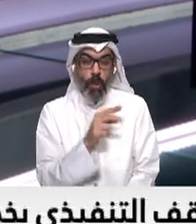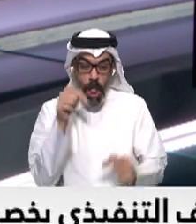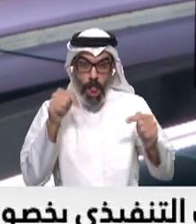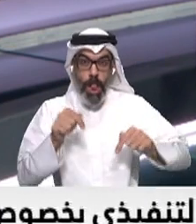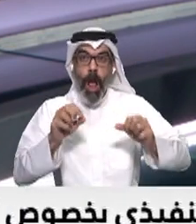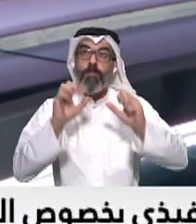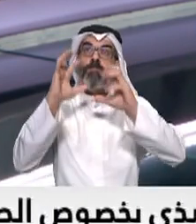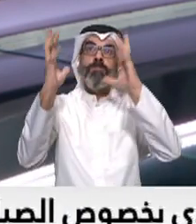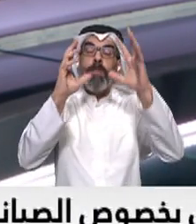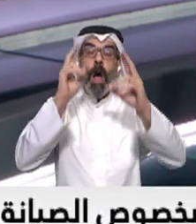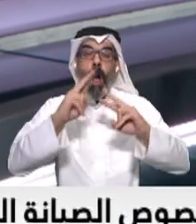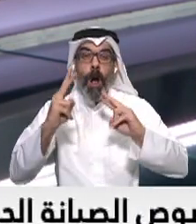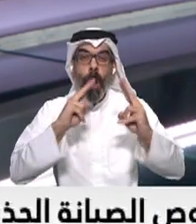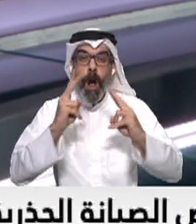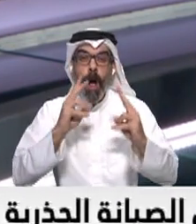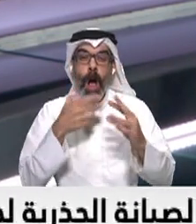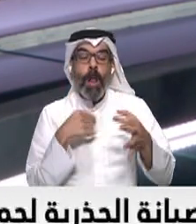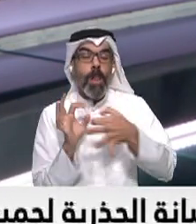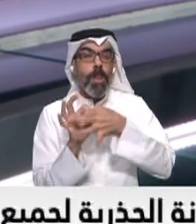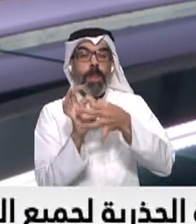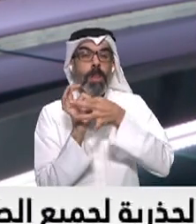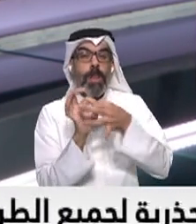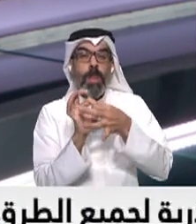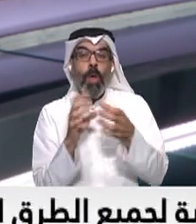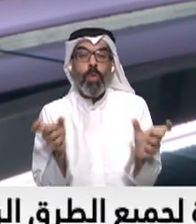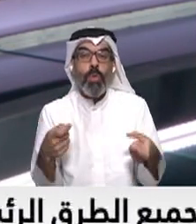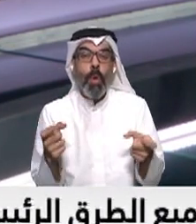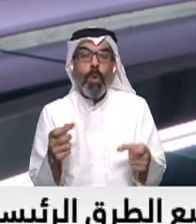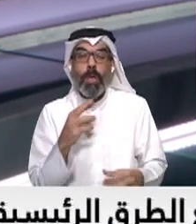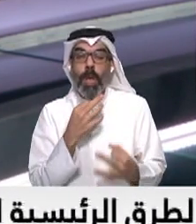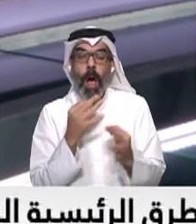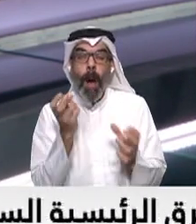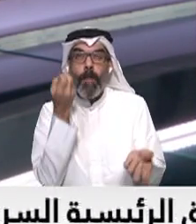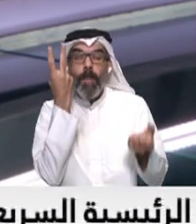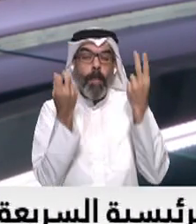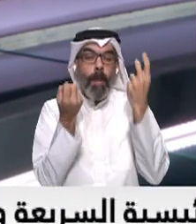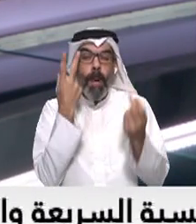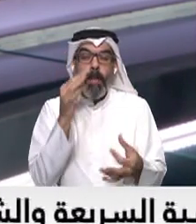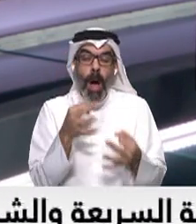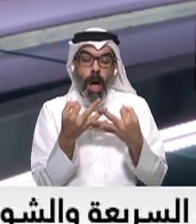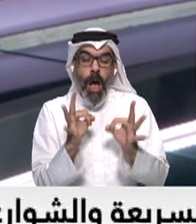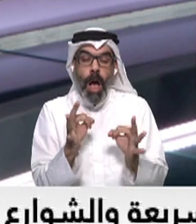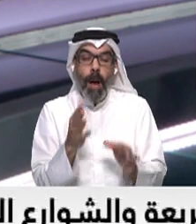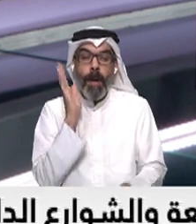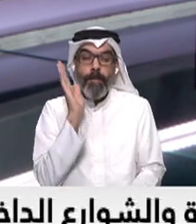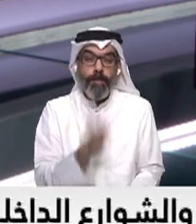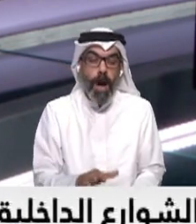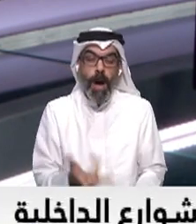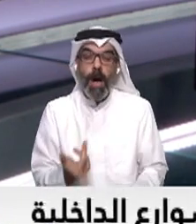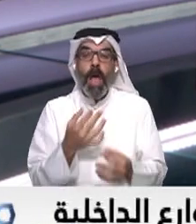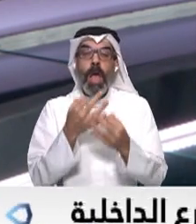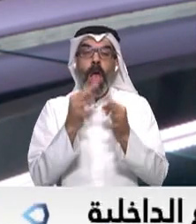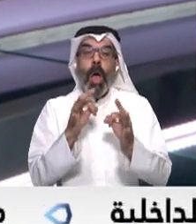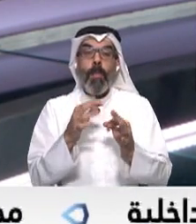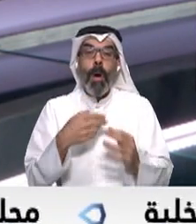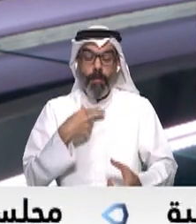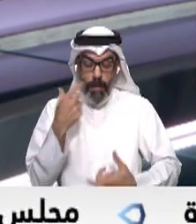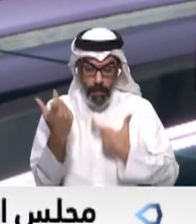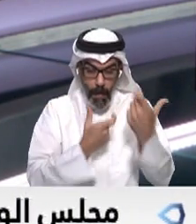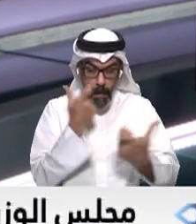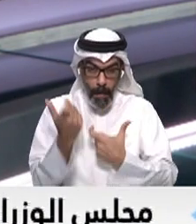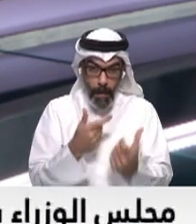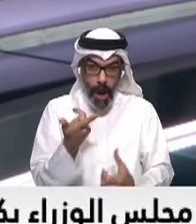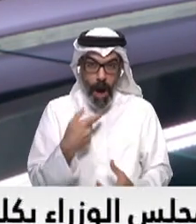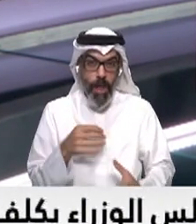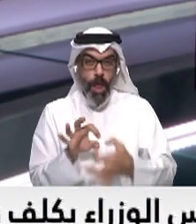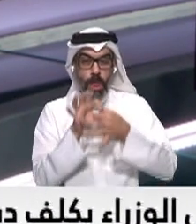كيفية تعزيز التعاون في مجال التكنولوجيا والابتكار. وعلى الصعيد الأمني ستبحث القمة تعزيز